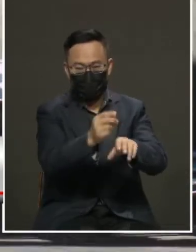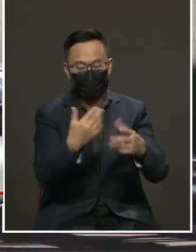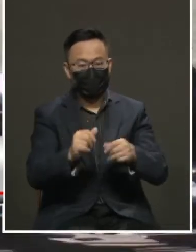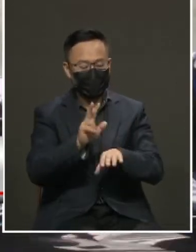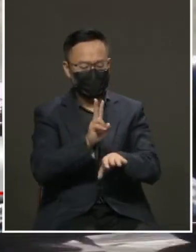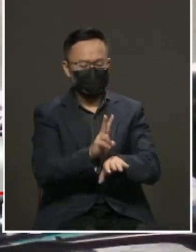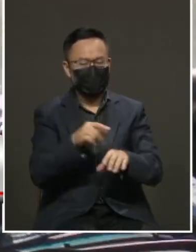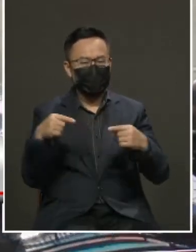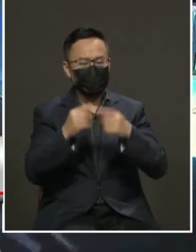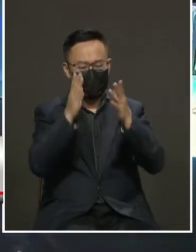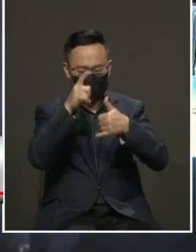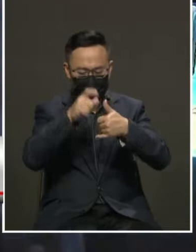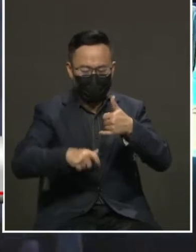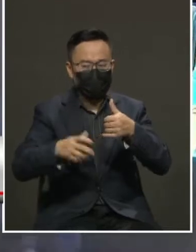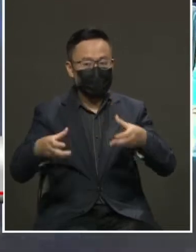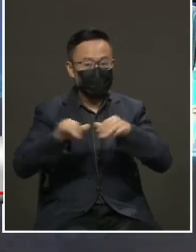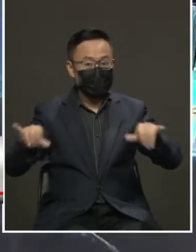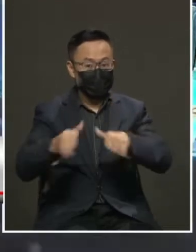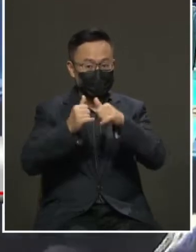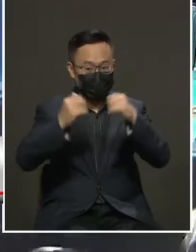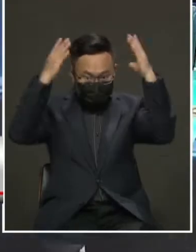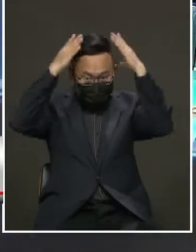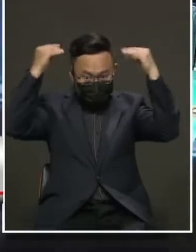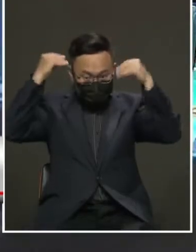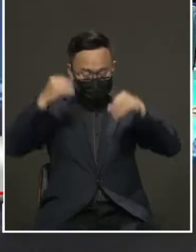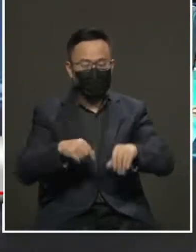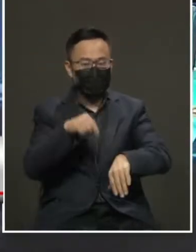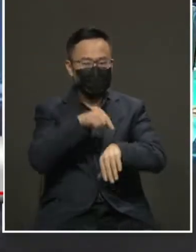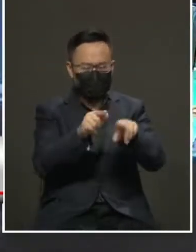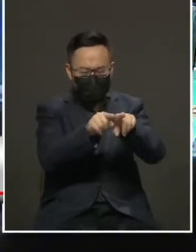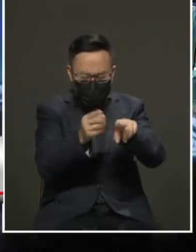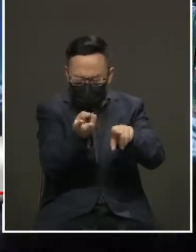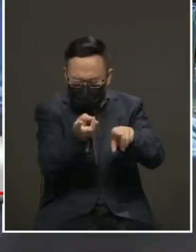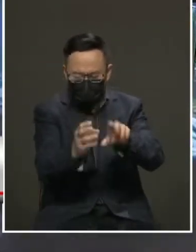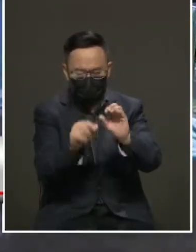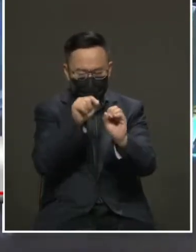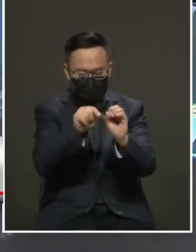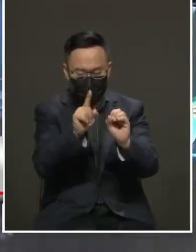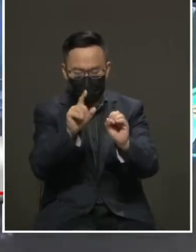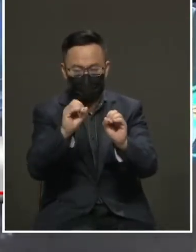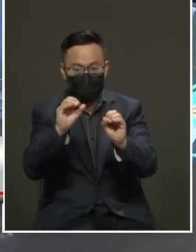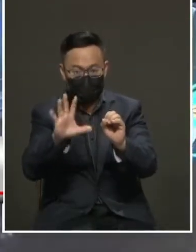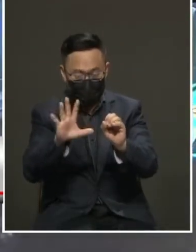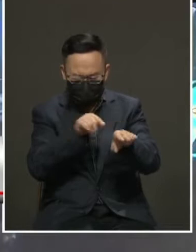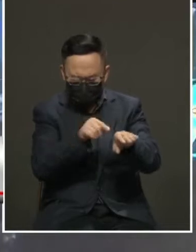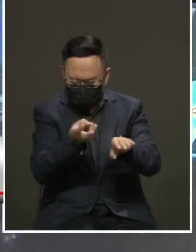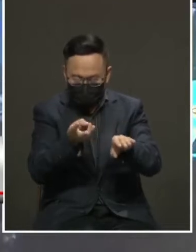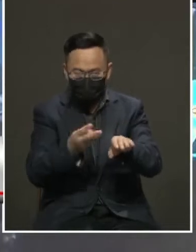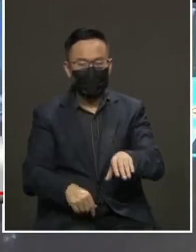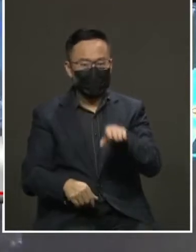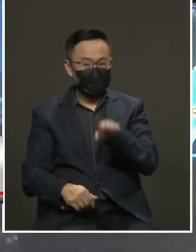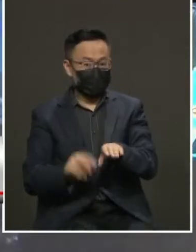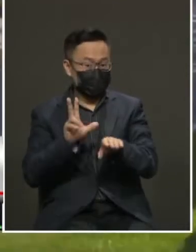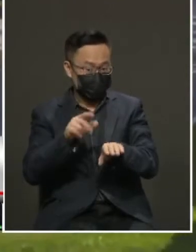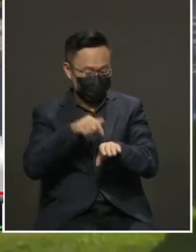เนเธอร์แลนด์ของทีม Red Bull Racing ที่ทำเวลาตามหลังมา 0.145 วินาทีส่วนอันดับ3ค่ะเป็นของ